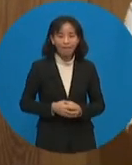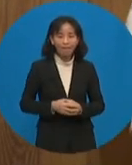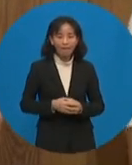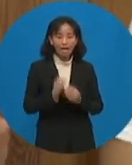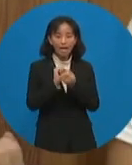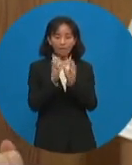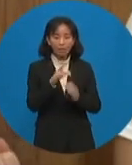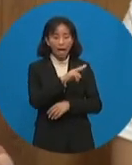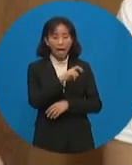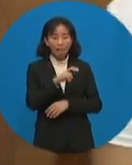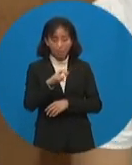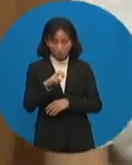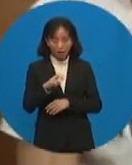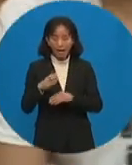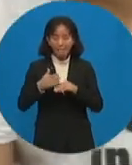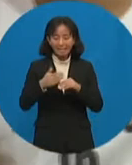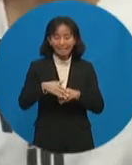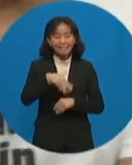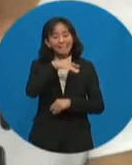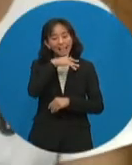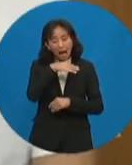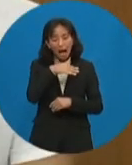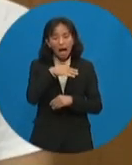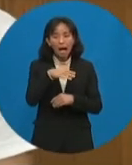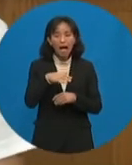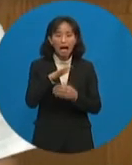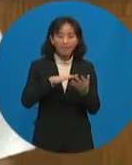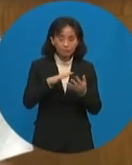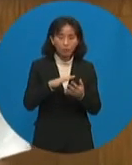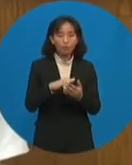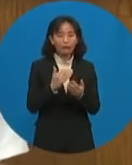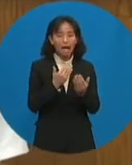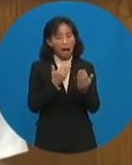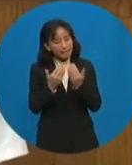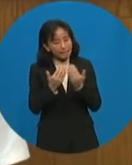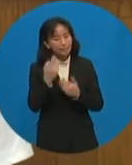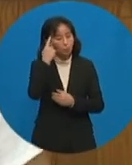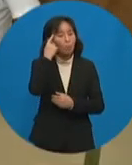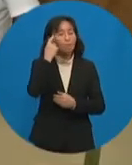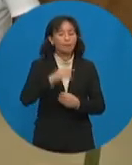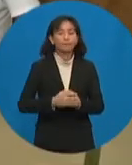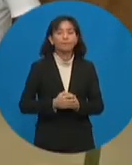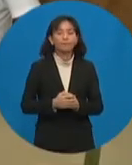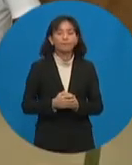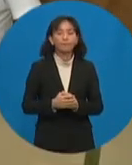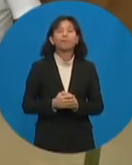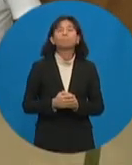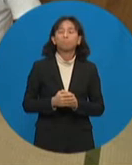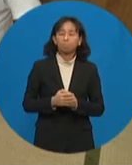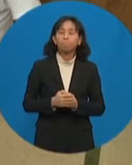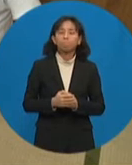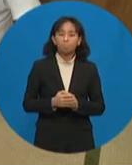ビとかキリイカの味がしっかり出るんで、 はい、 旨味がやっぱり凝縮されているもんじゃです ね、はい、そうです